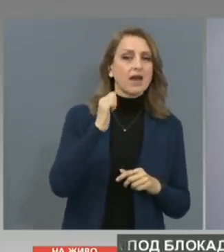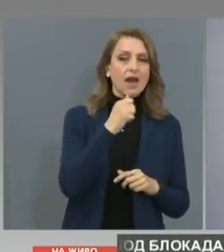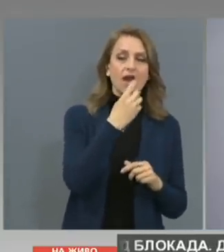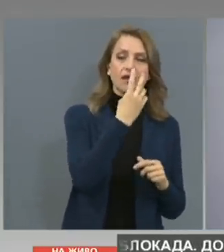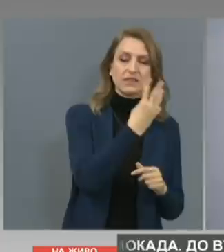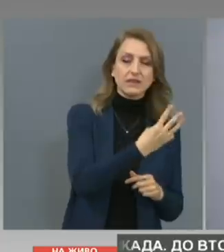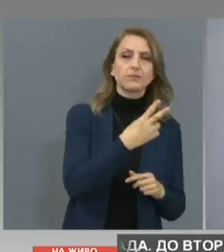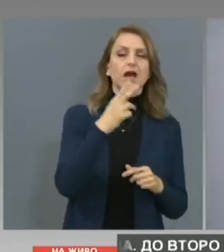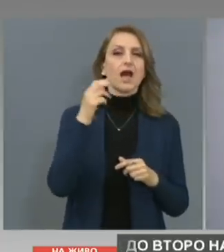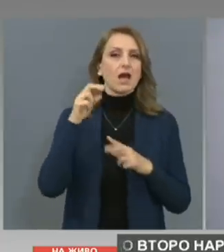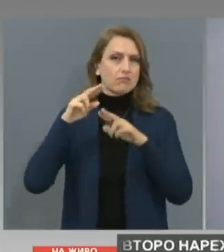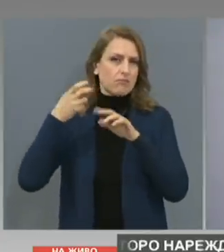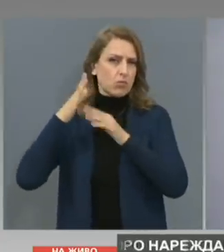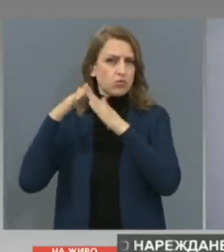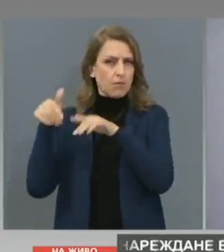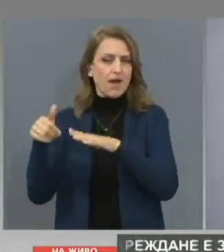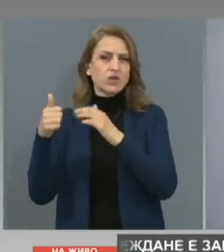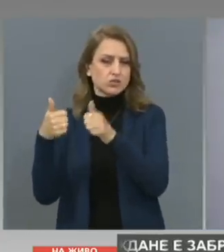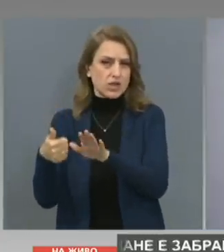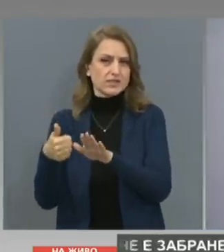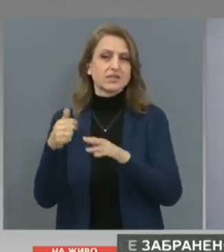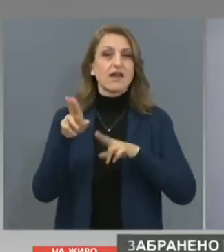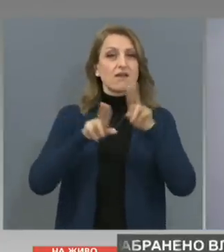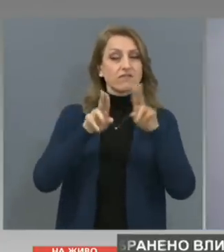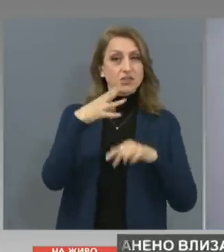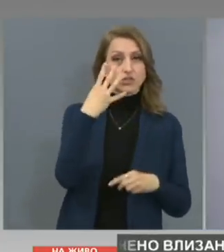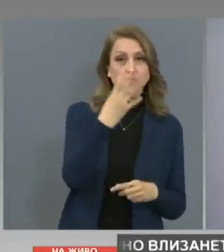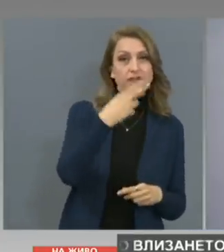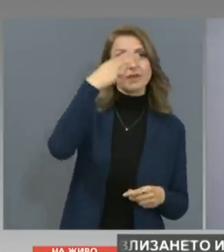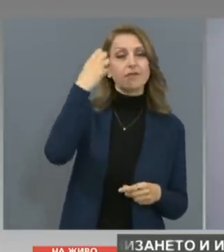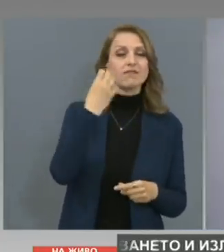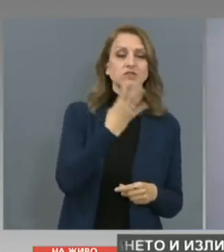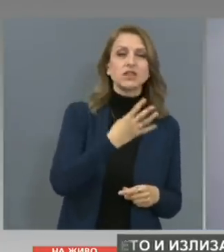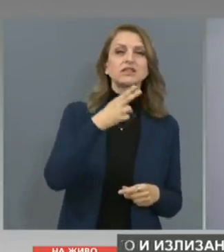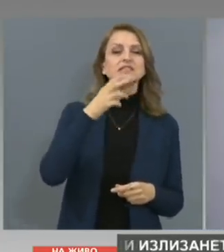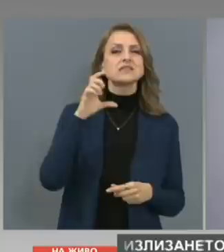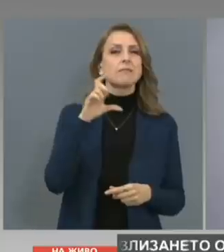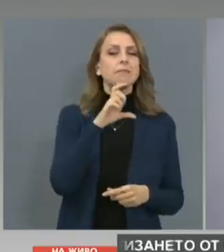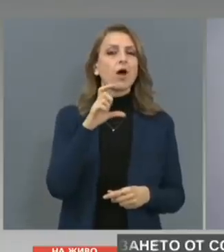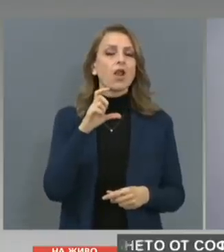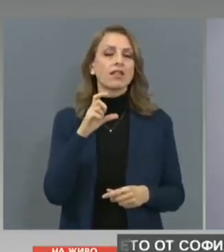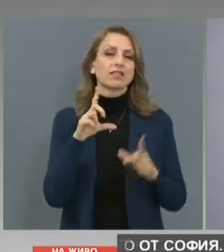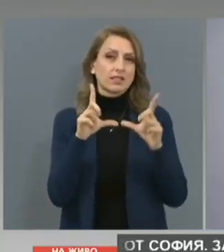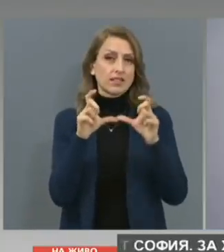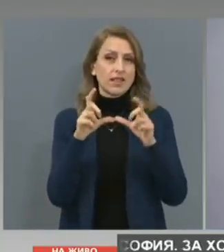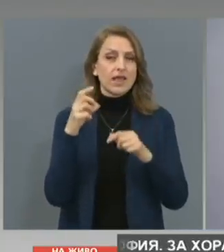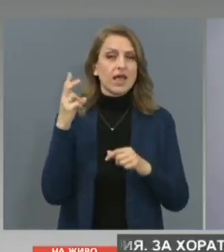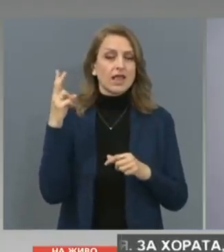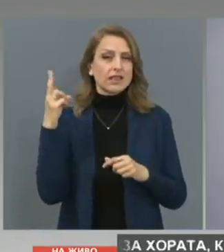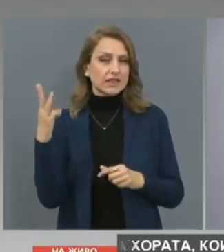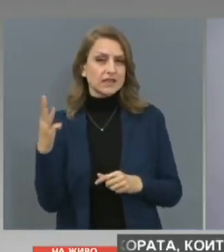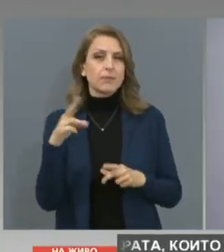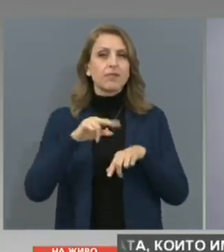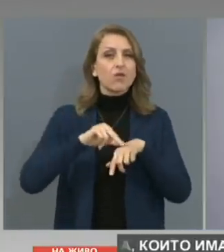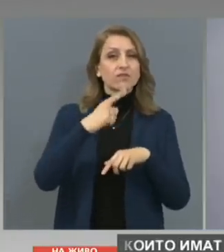6. Плевен 6, Видин 4, Смолян 3, Сливен 2,